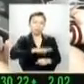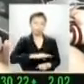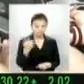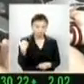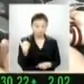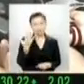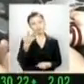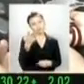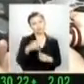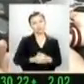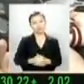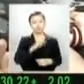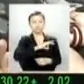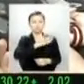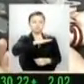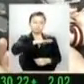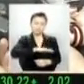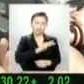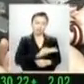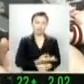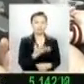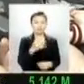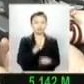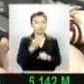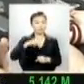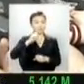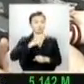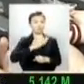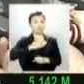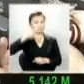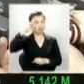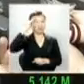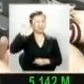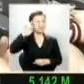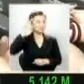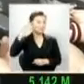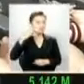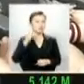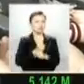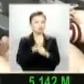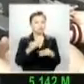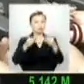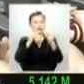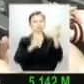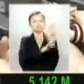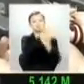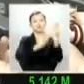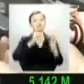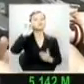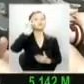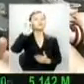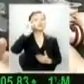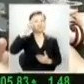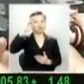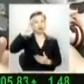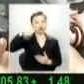ำให้ใครเขาไม่ได้ทำให้ตัวเองนะครับไม่ได้ทำให้ตัวเองแล้วก็ไม่ได้ทำให้ใครคนใดคนหนึ่งทำให้กับประเทศชา